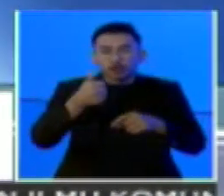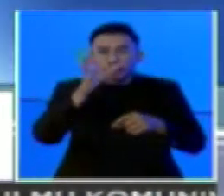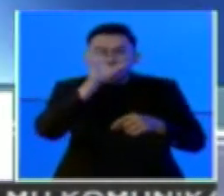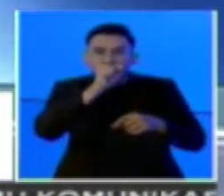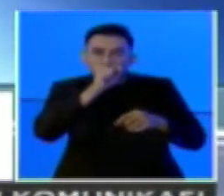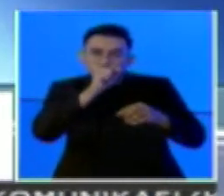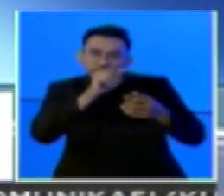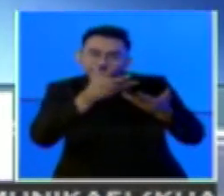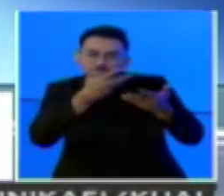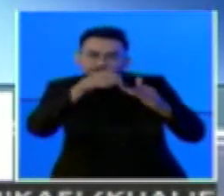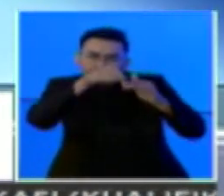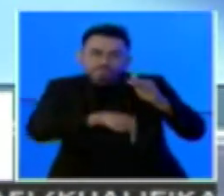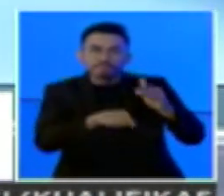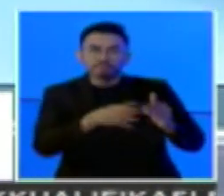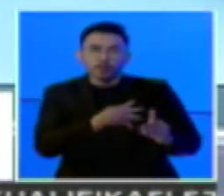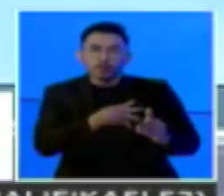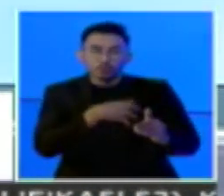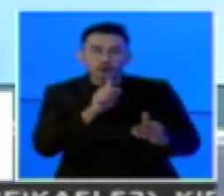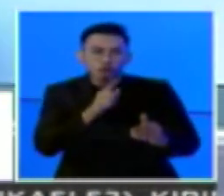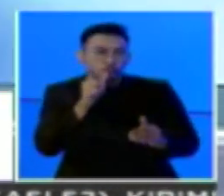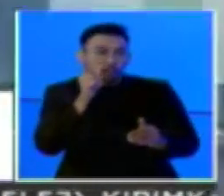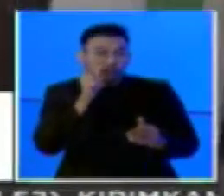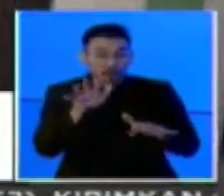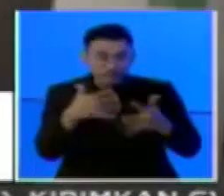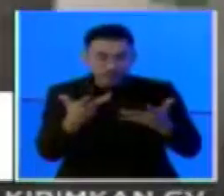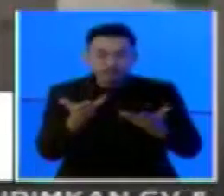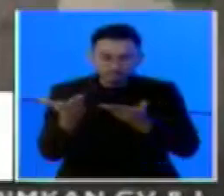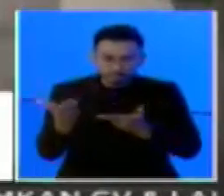jantung yang tentunya perlu diwaspadai.